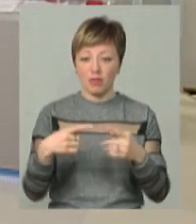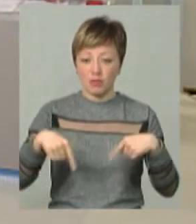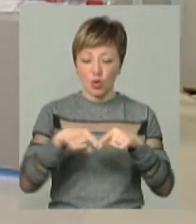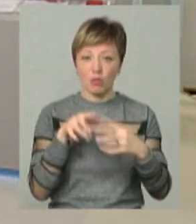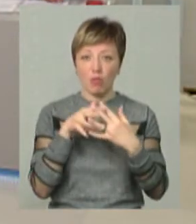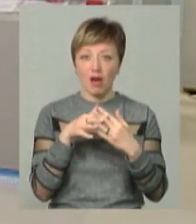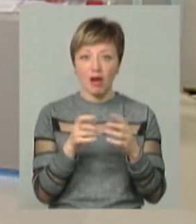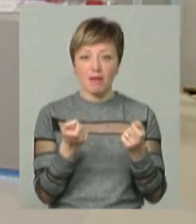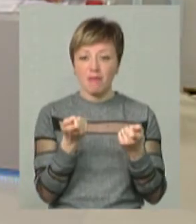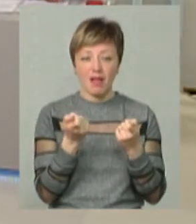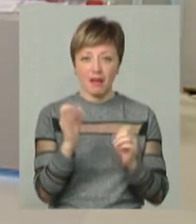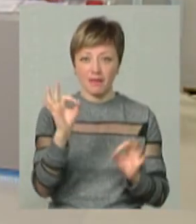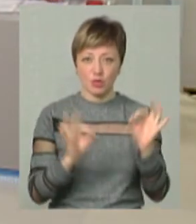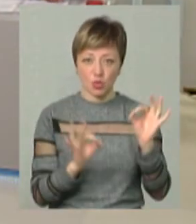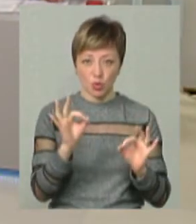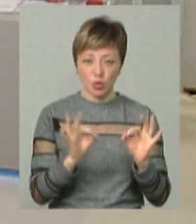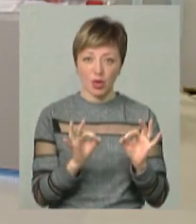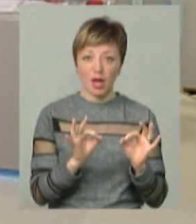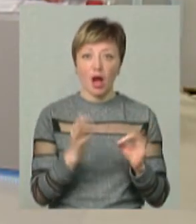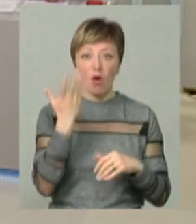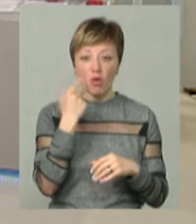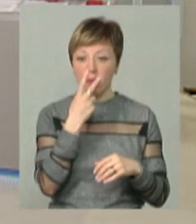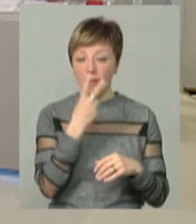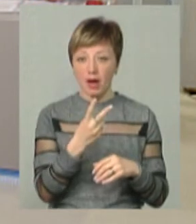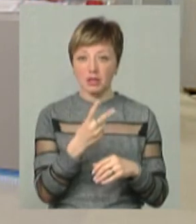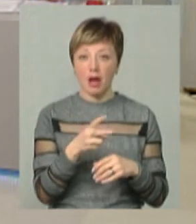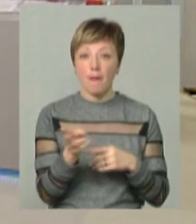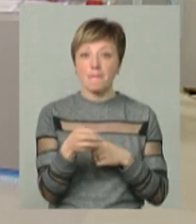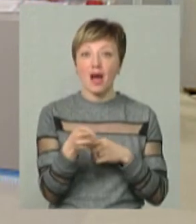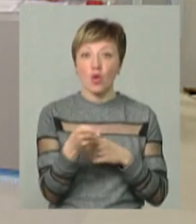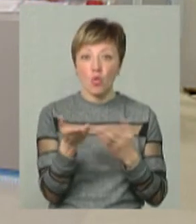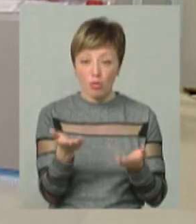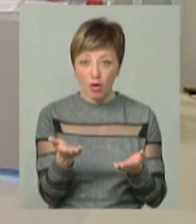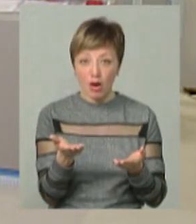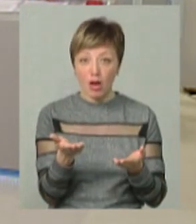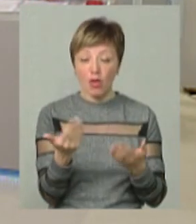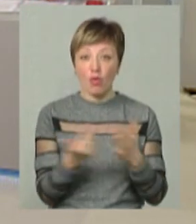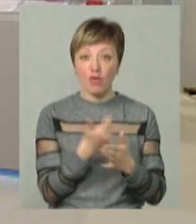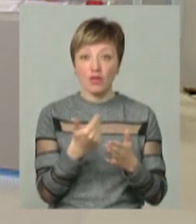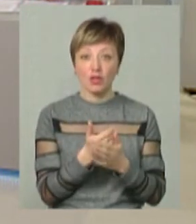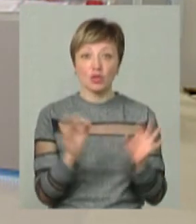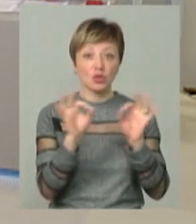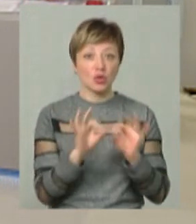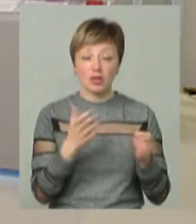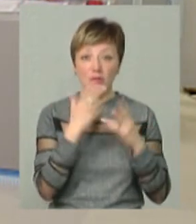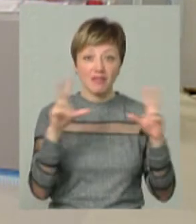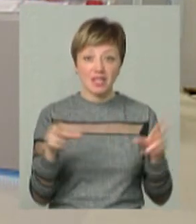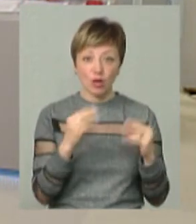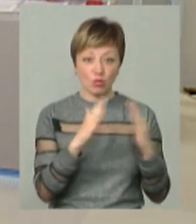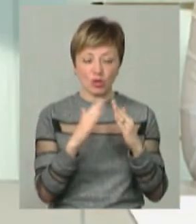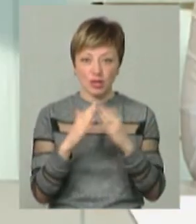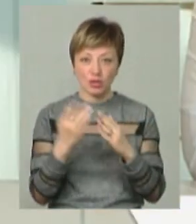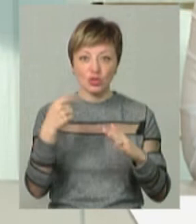дій, але це дуже маленький відсоток. І, власне, коли ми бачимо, наприклад, в Маріуполі по новинах, що жодного немає вцілілого будинку,